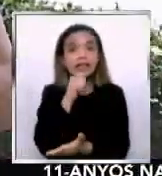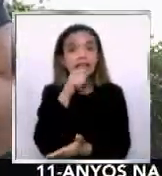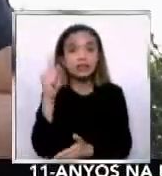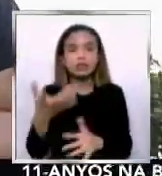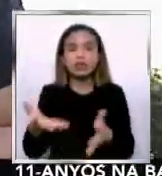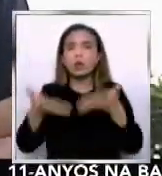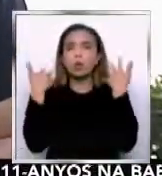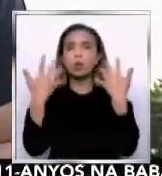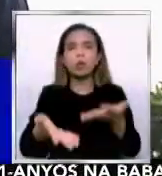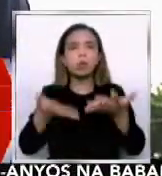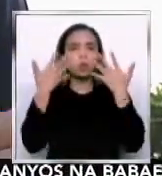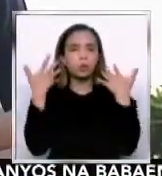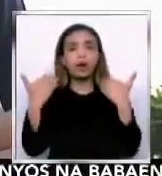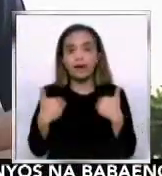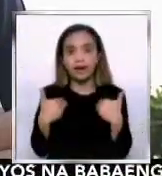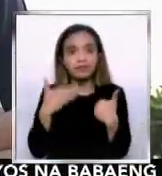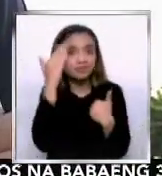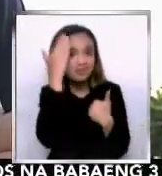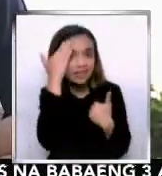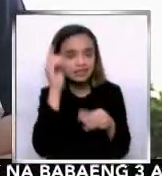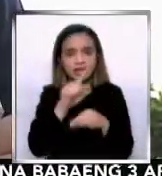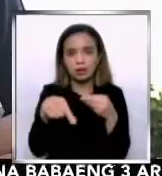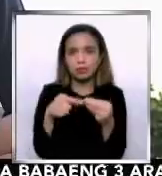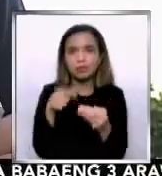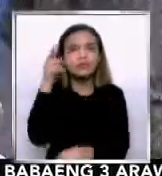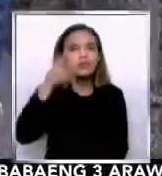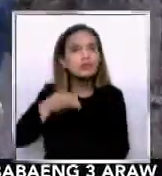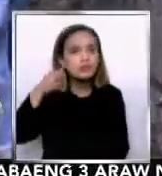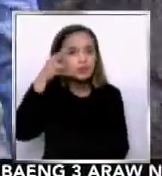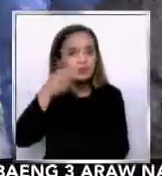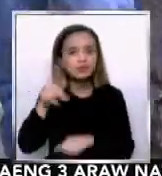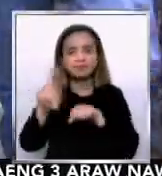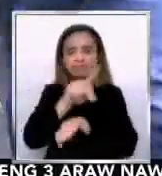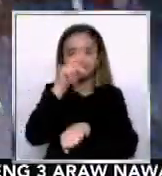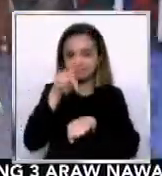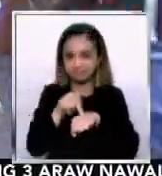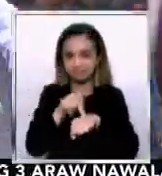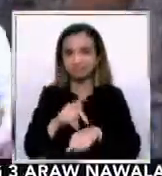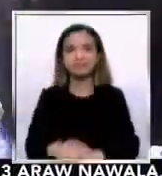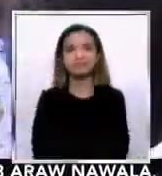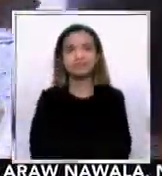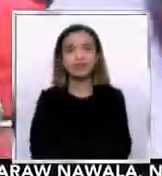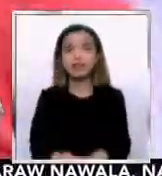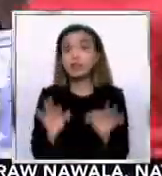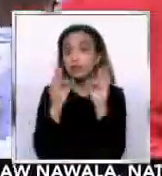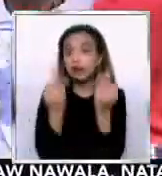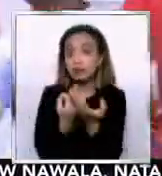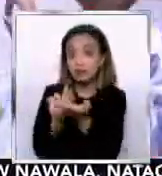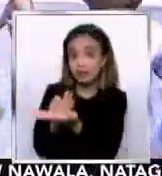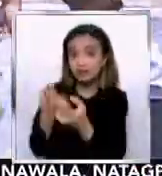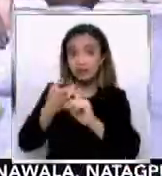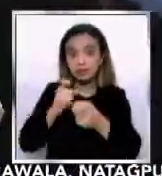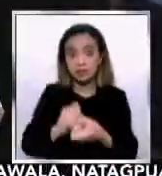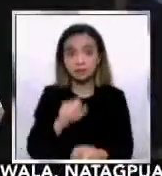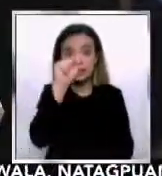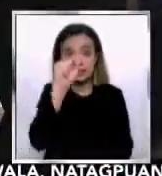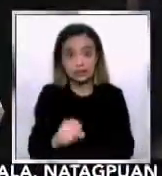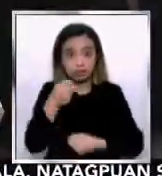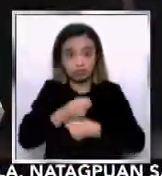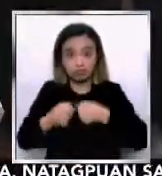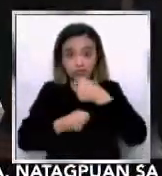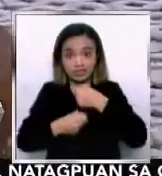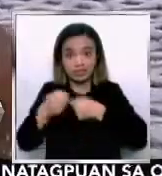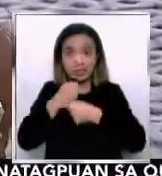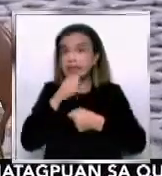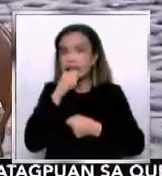may hatid itong kaalaman tungkol sa kasaysayan ng Pilipinas. Ang pamilya ni Ivy Lintang na mula pa sa South Cotabato, imbis na